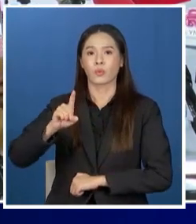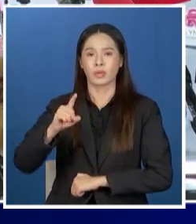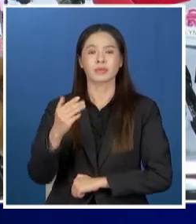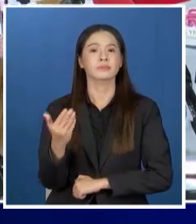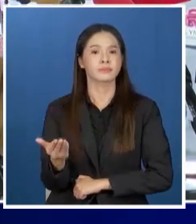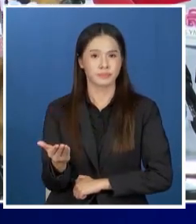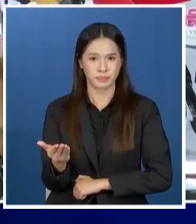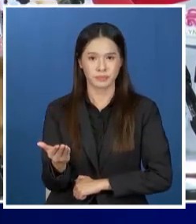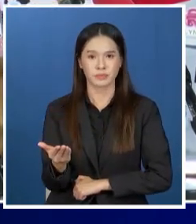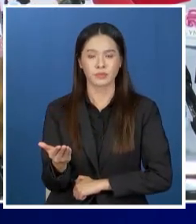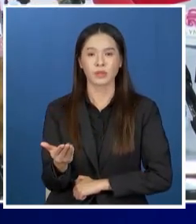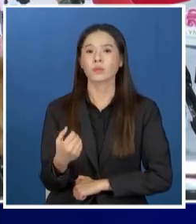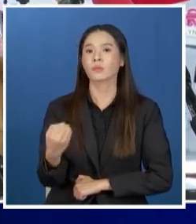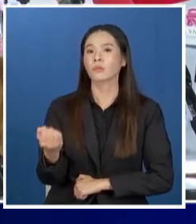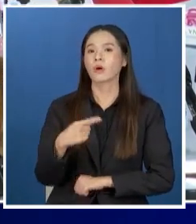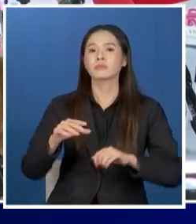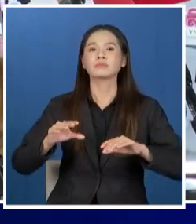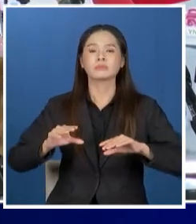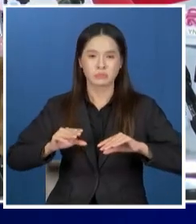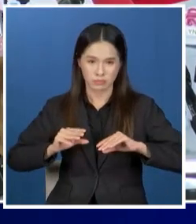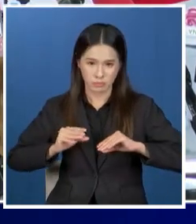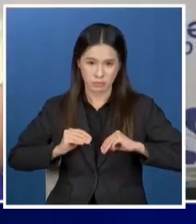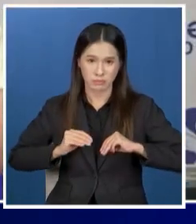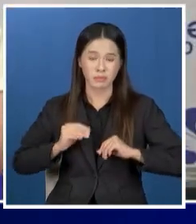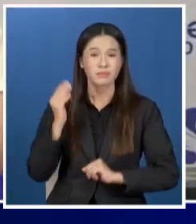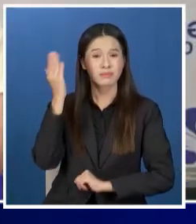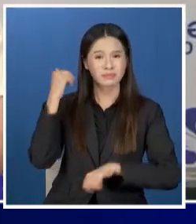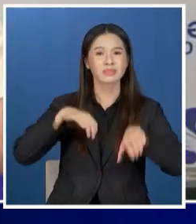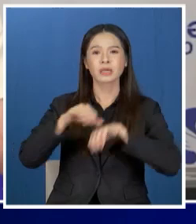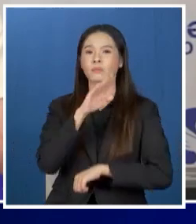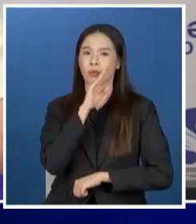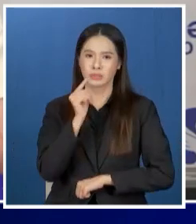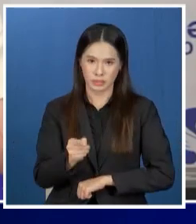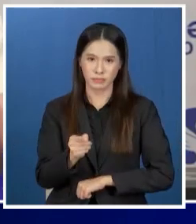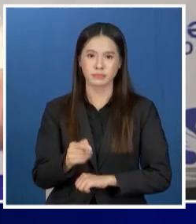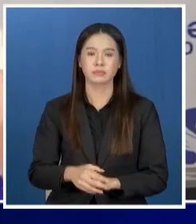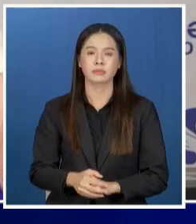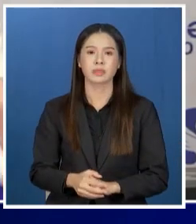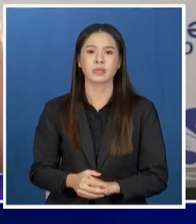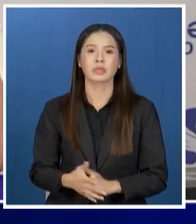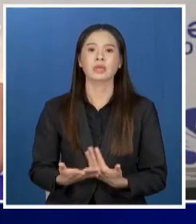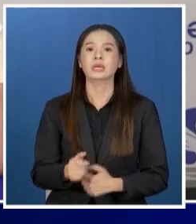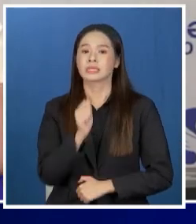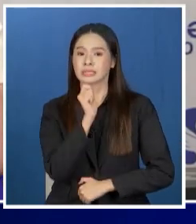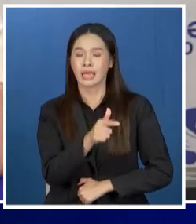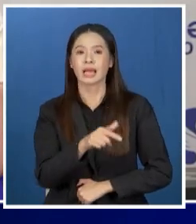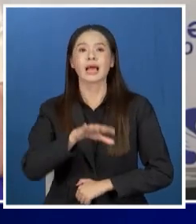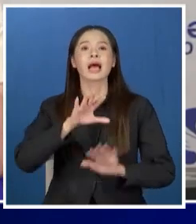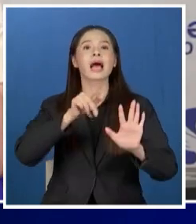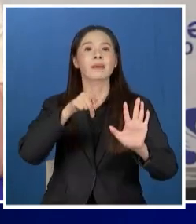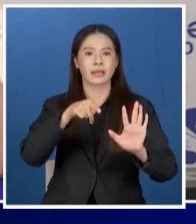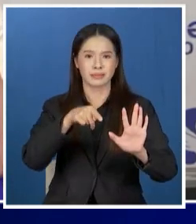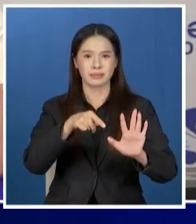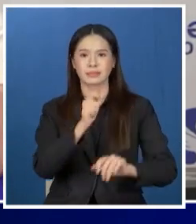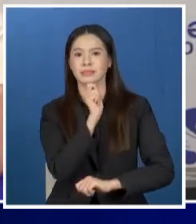ณทิตาภาออกมายอมรับว่าวันนั้นจัดฉากจริงๆโดยการจ้างคุณเอก 5,000 บ